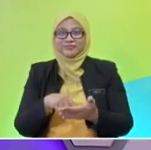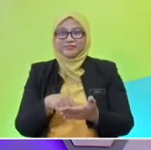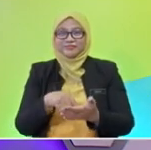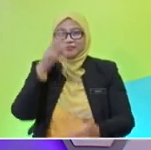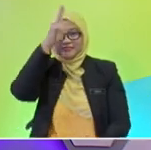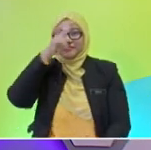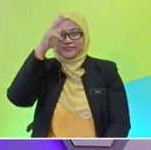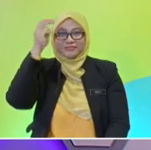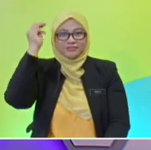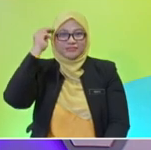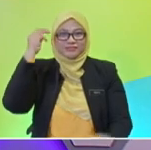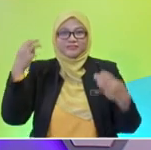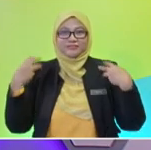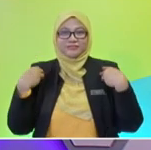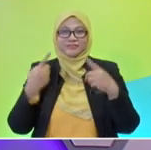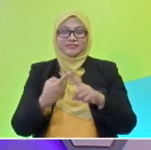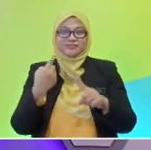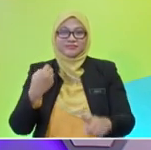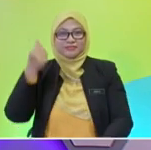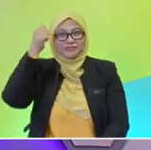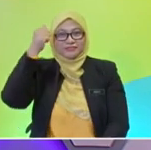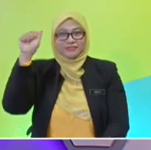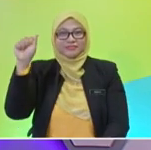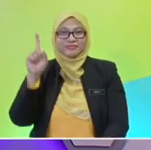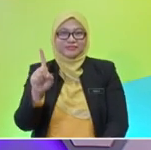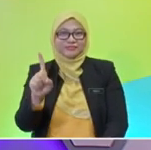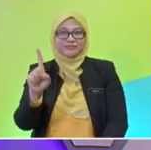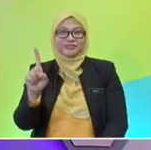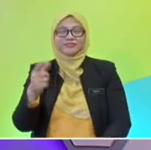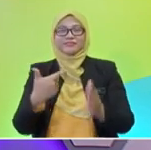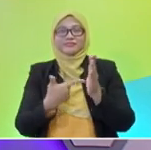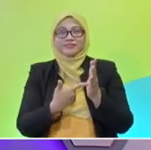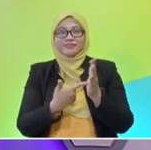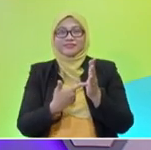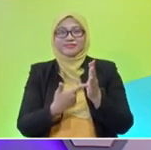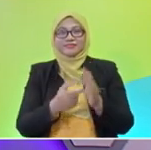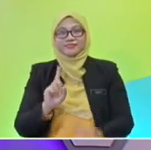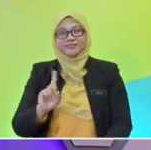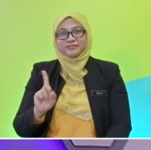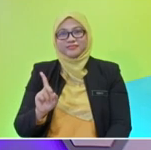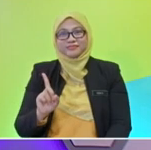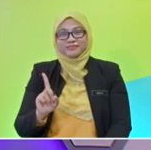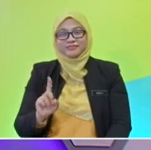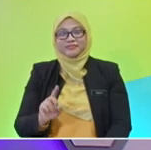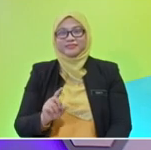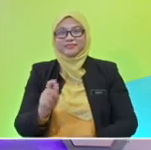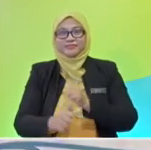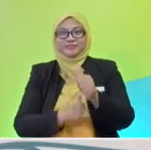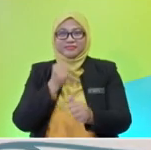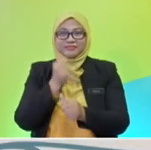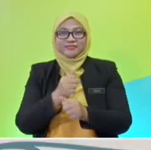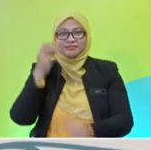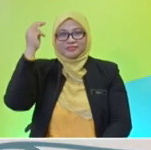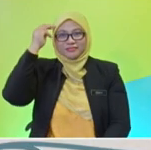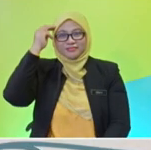sebenarnya wujud dari pada abad pertama lagi sebenarnya di mana di alam Melayu Oke